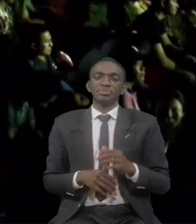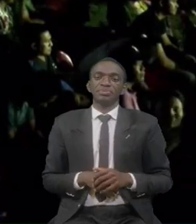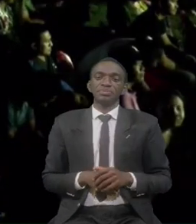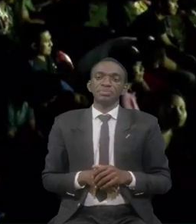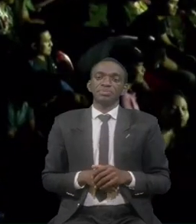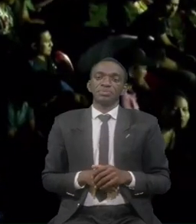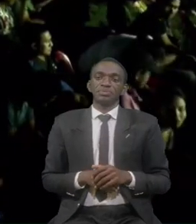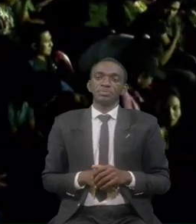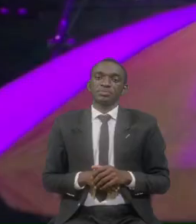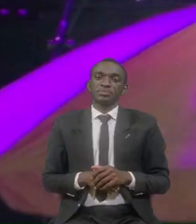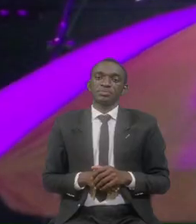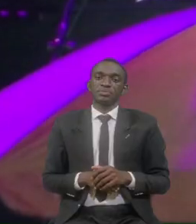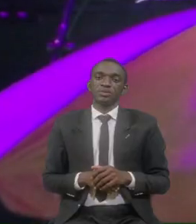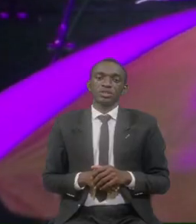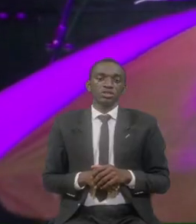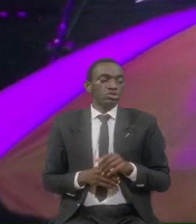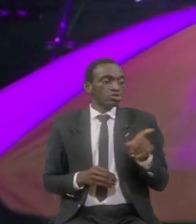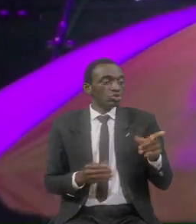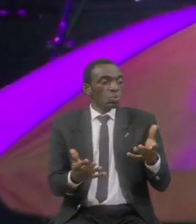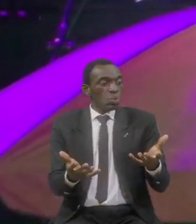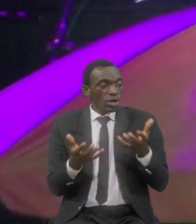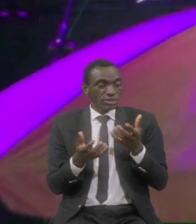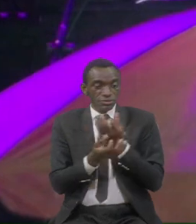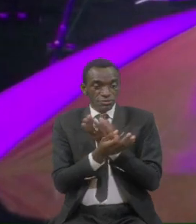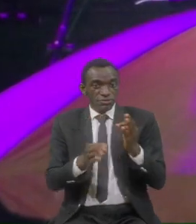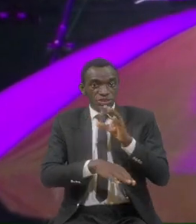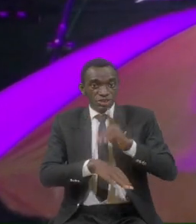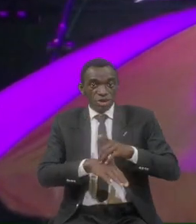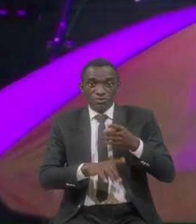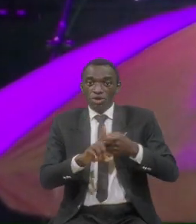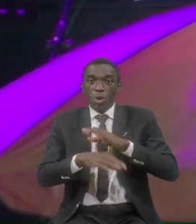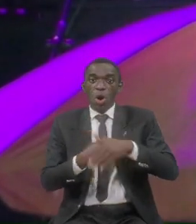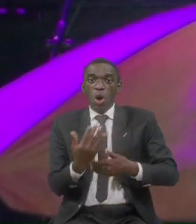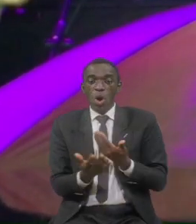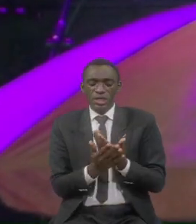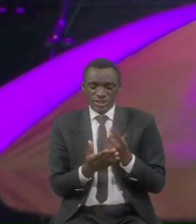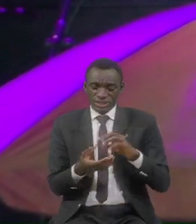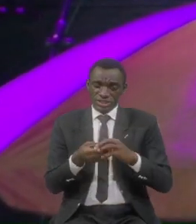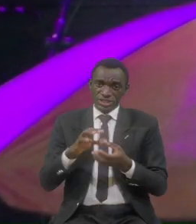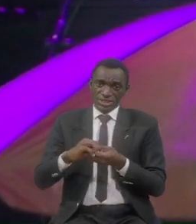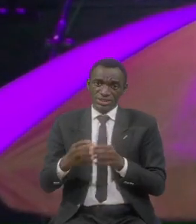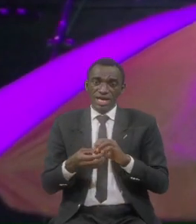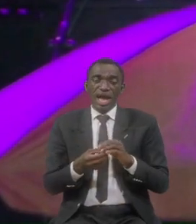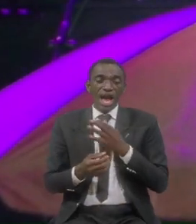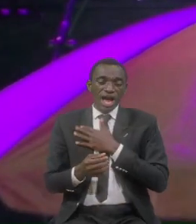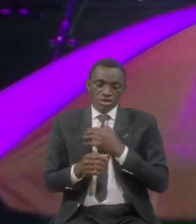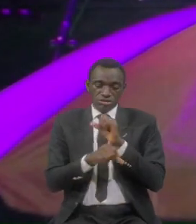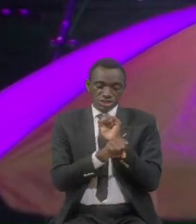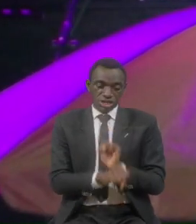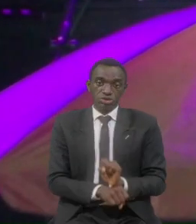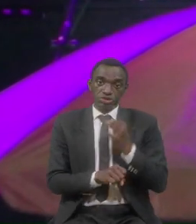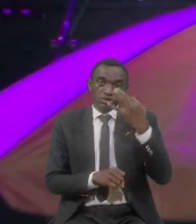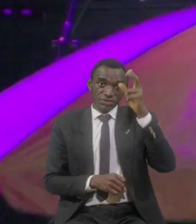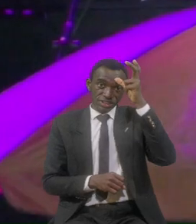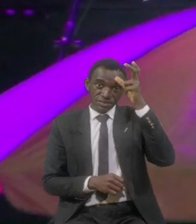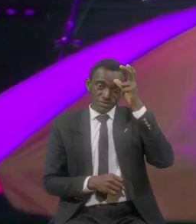tong mga sana. Freedom from all the chains and shackles of the devil We ask in His name. Kagawasan gikan sa kadina